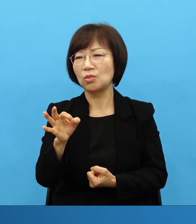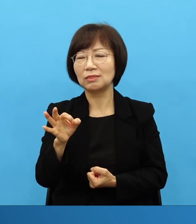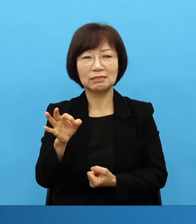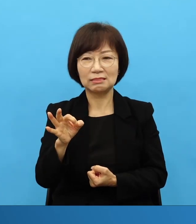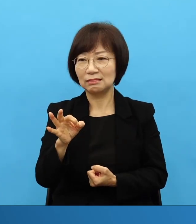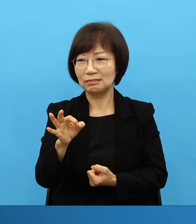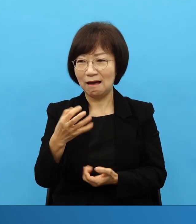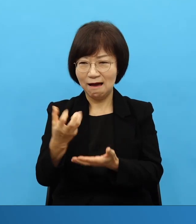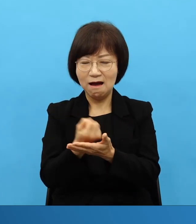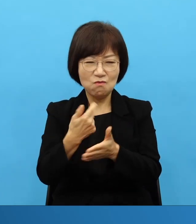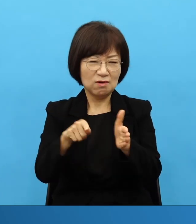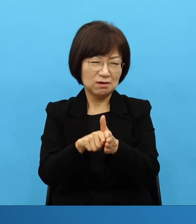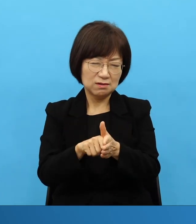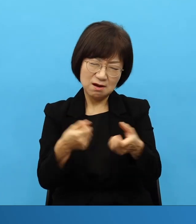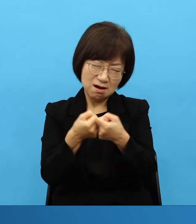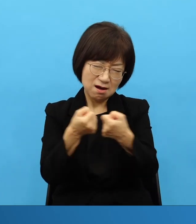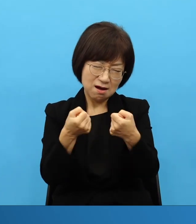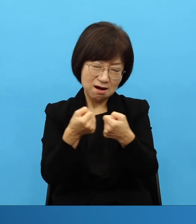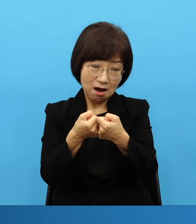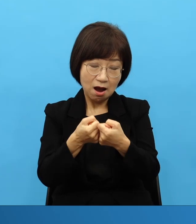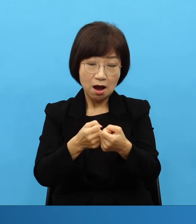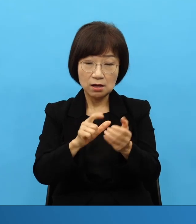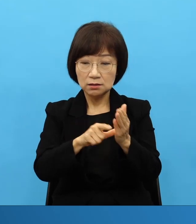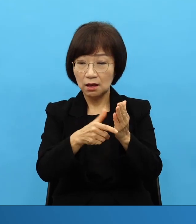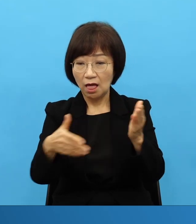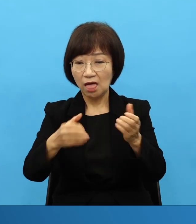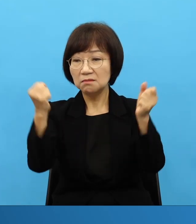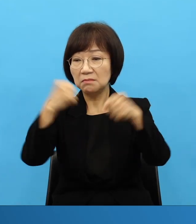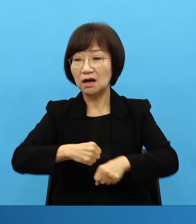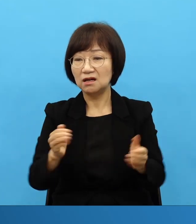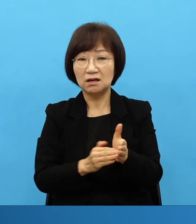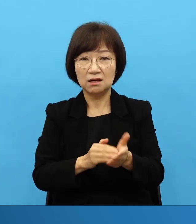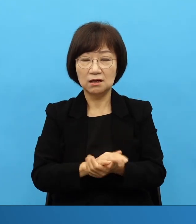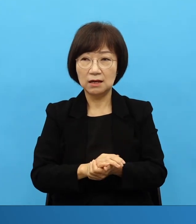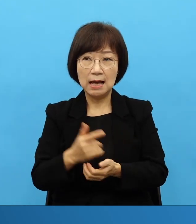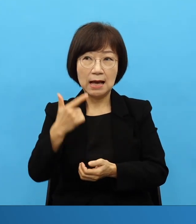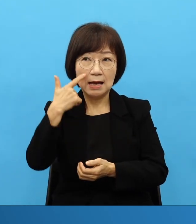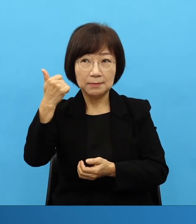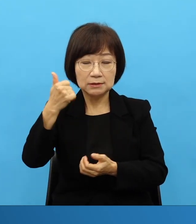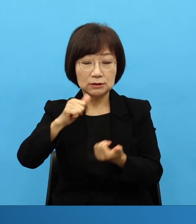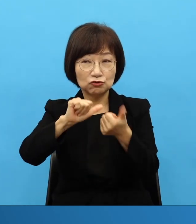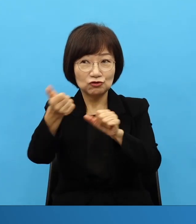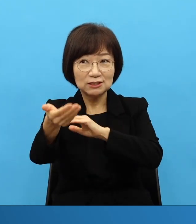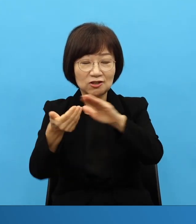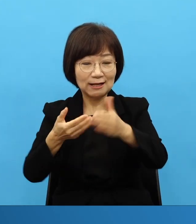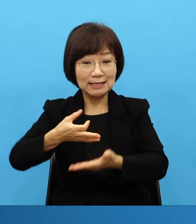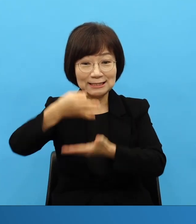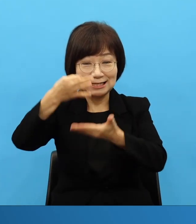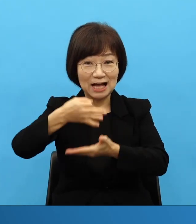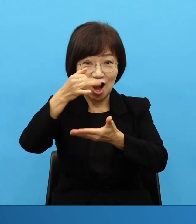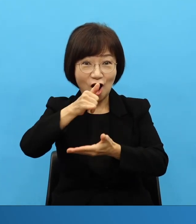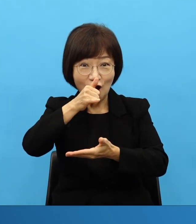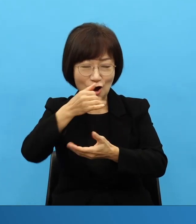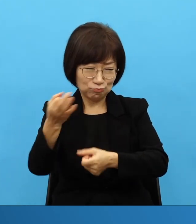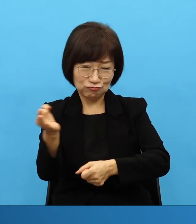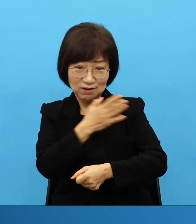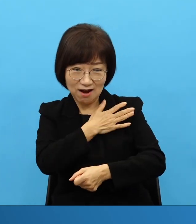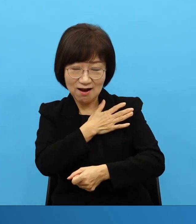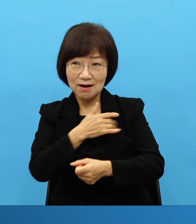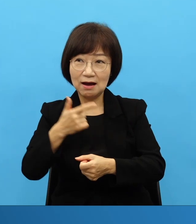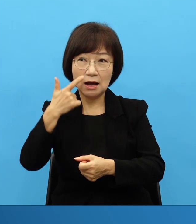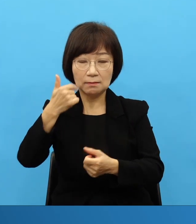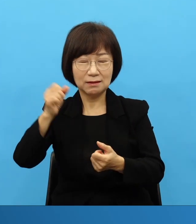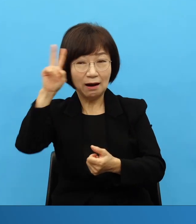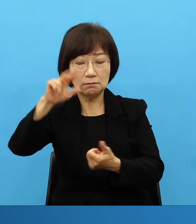much to the point that they had failed. 다 망해서 아버지가 재산 남기는 그거 이제 서로 먹으려고 싸움 붙어가지고. They completely failed fighting for all the money